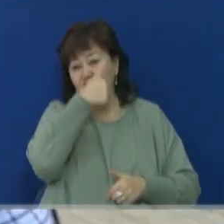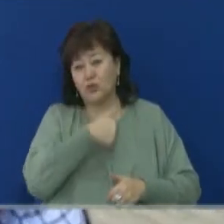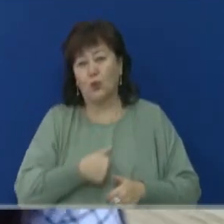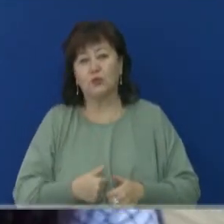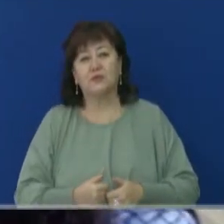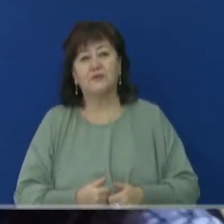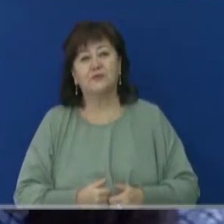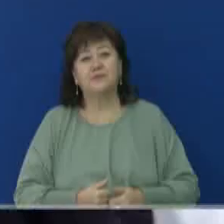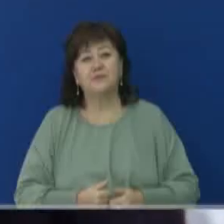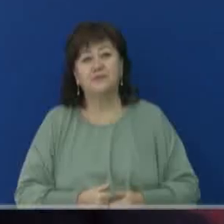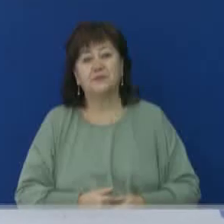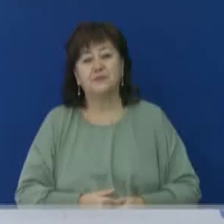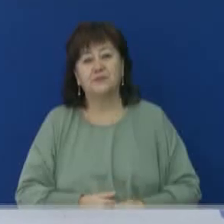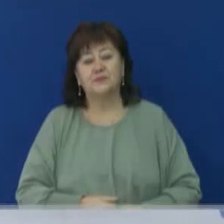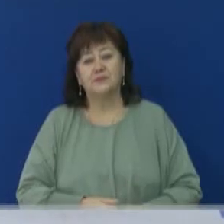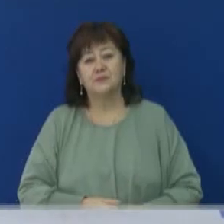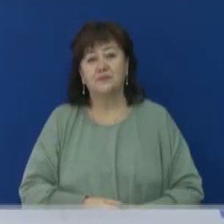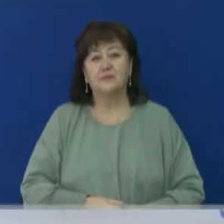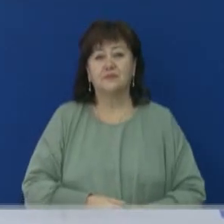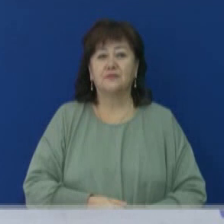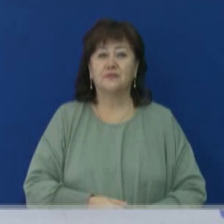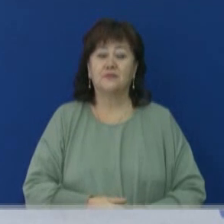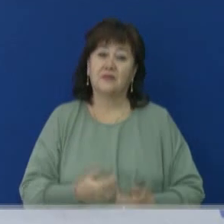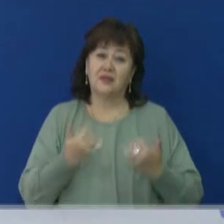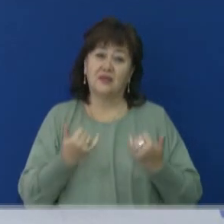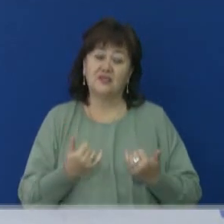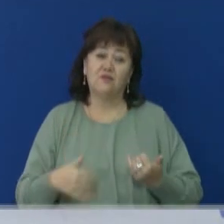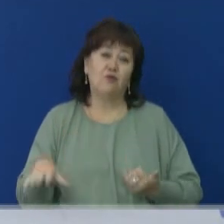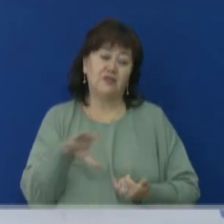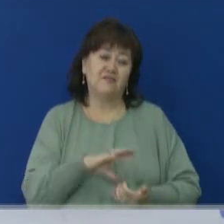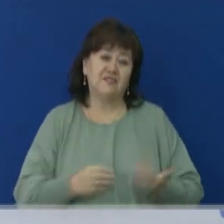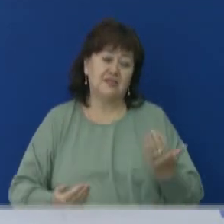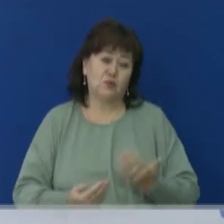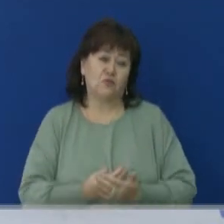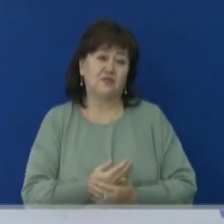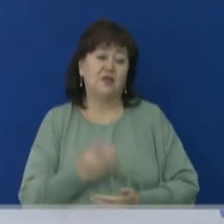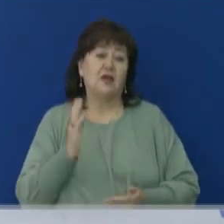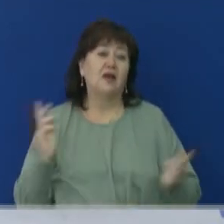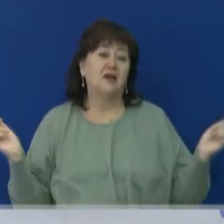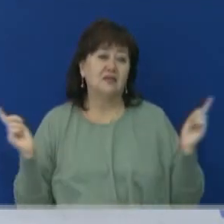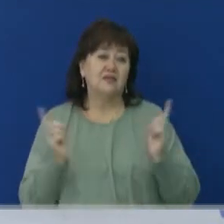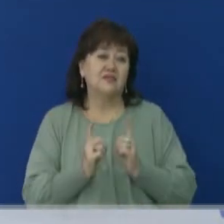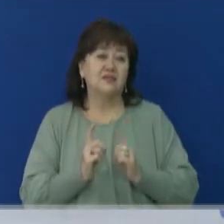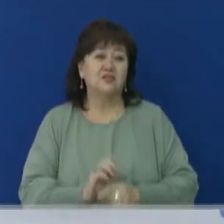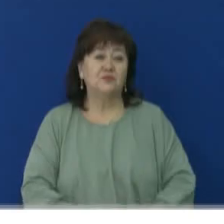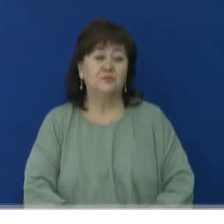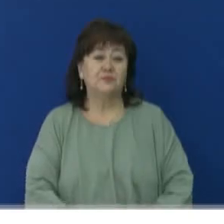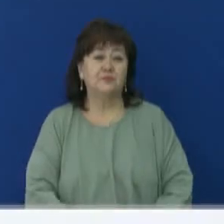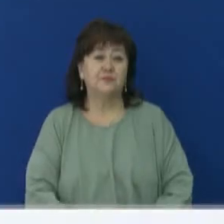Айтқалиев, Семейдер арнасы. Бүгінге бізге келіп түскен жаңалықтар легі осы. Амандықта жүздескенше.